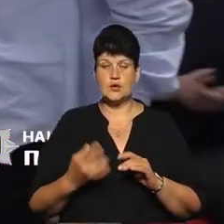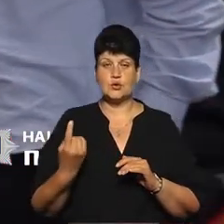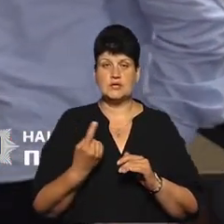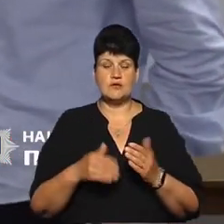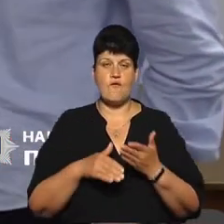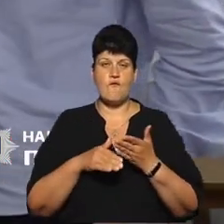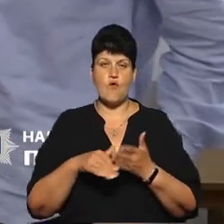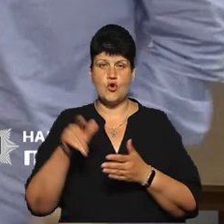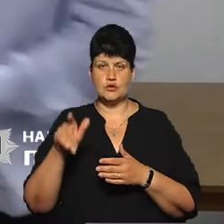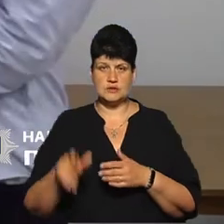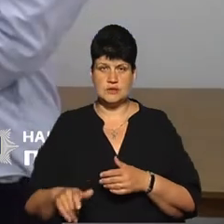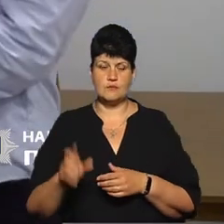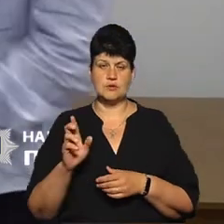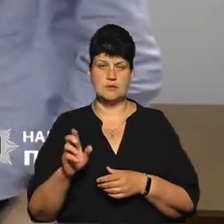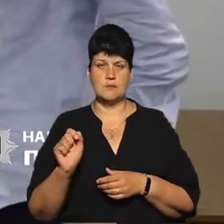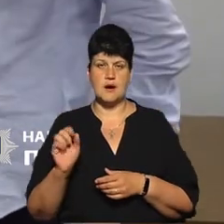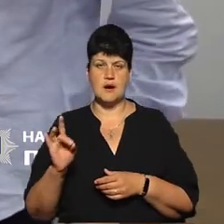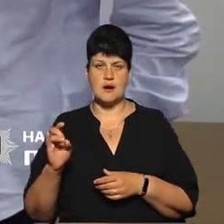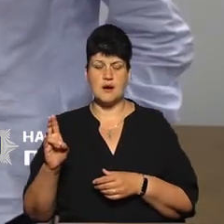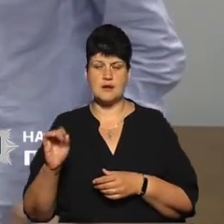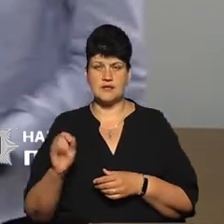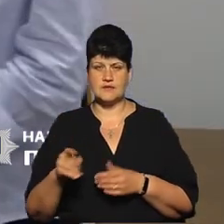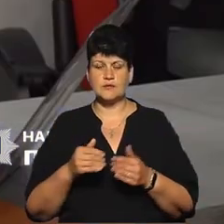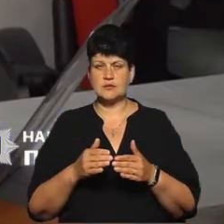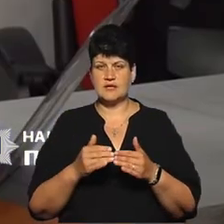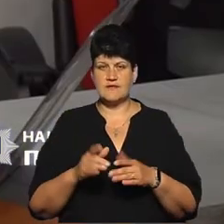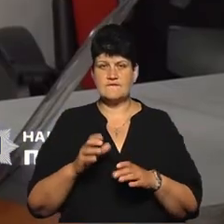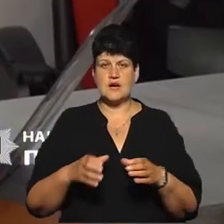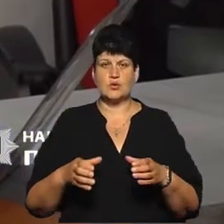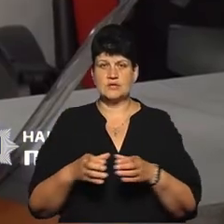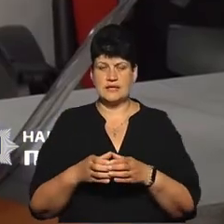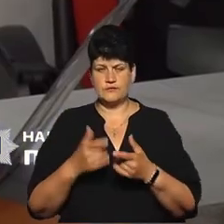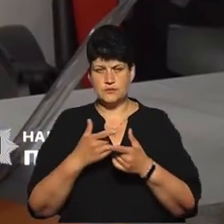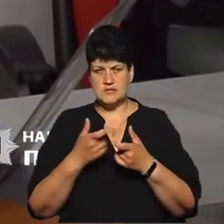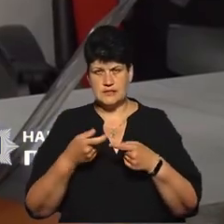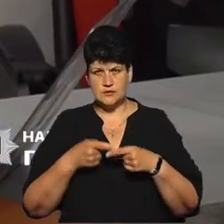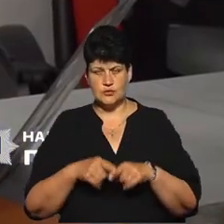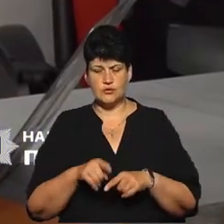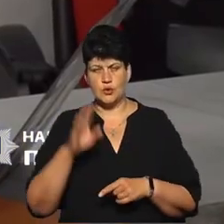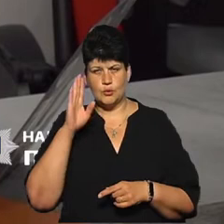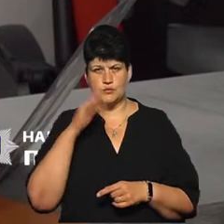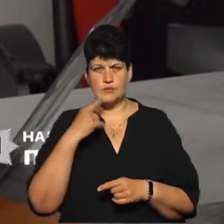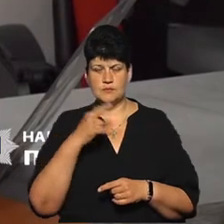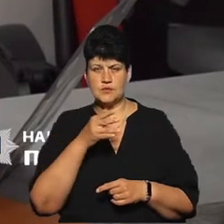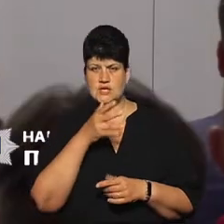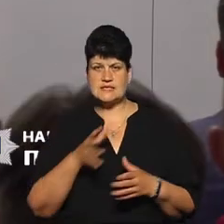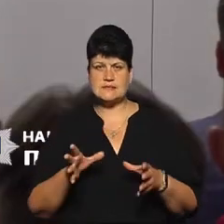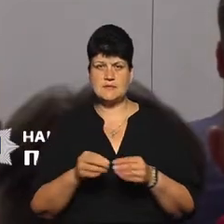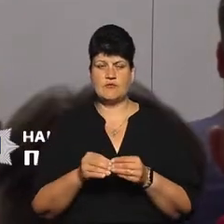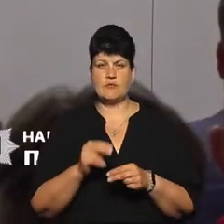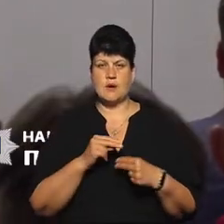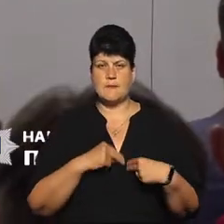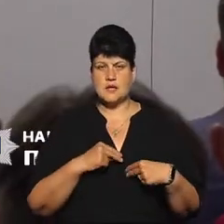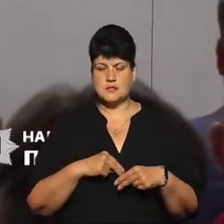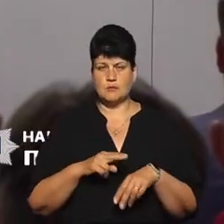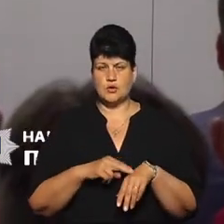волонтерів – Богдан Баранник. Він – випускник факультету комп'ютерних інформаційних технологій. Хлопець каже, під час співпраці з поліцією